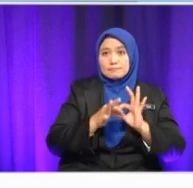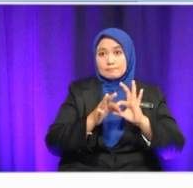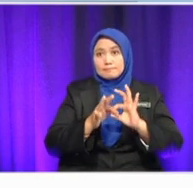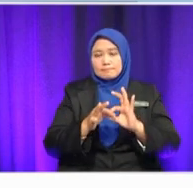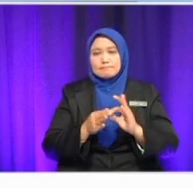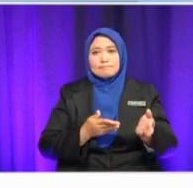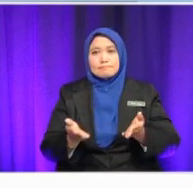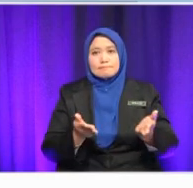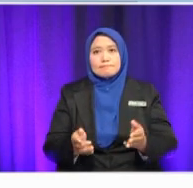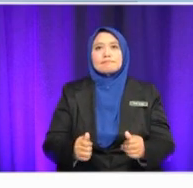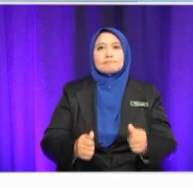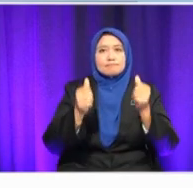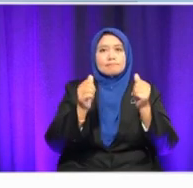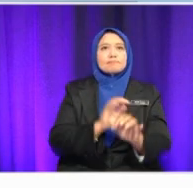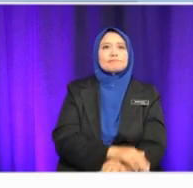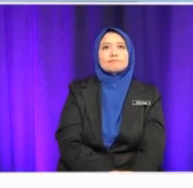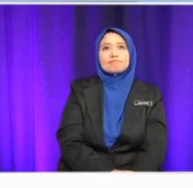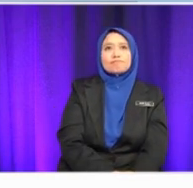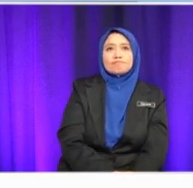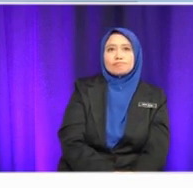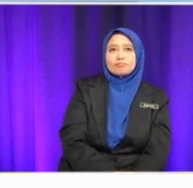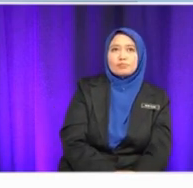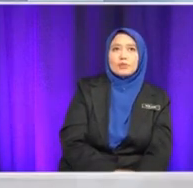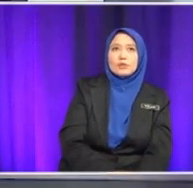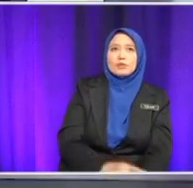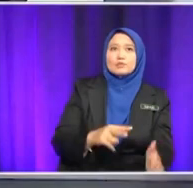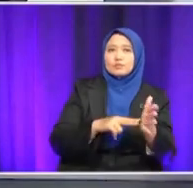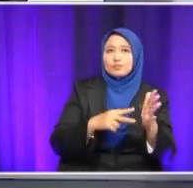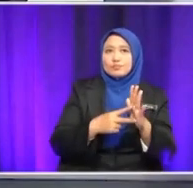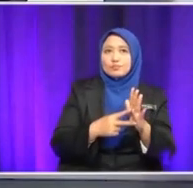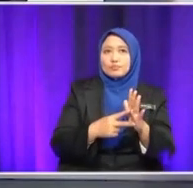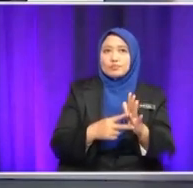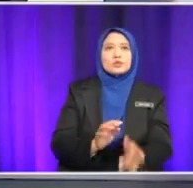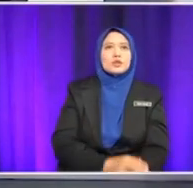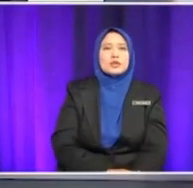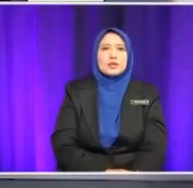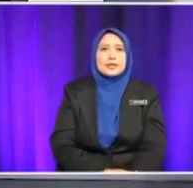oke di sini dia ada penerangannya dia ya Iman masuk-masuk dia oke